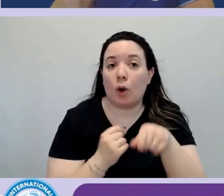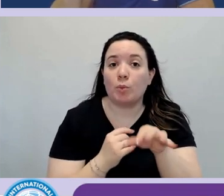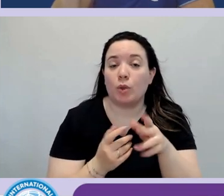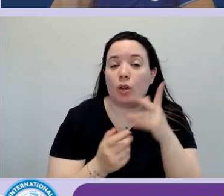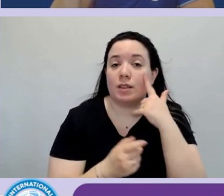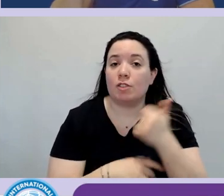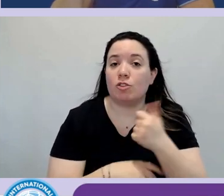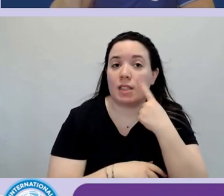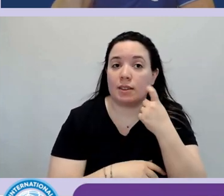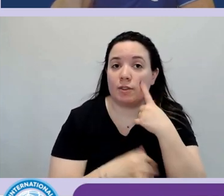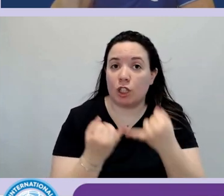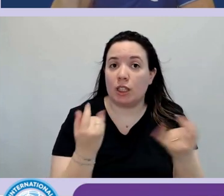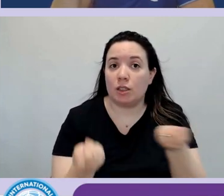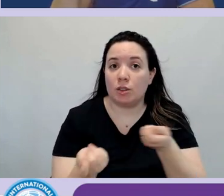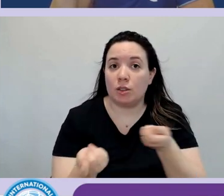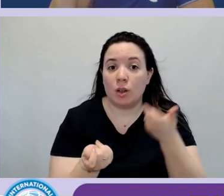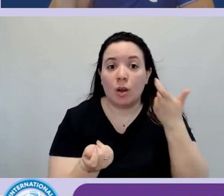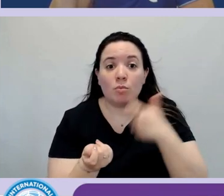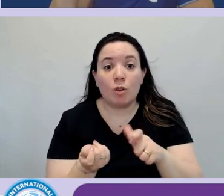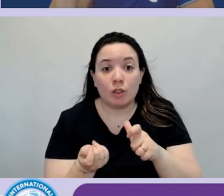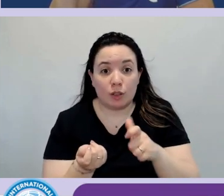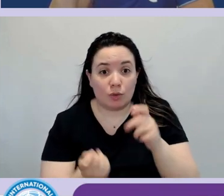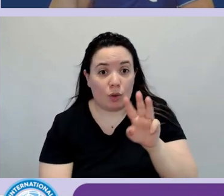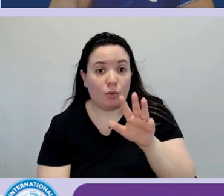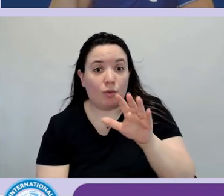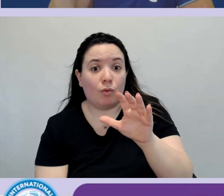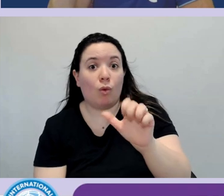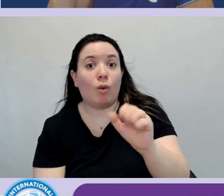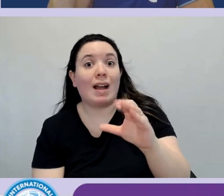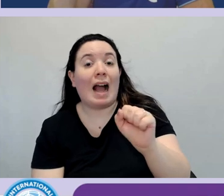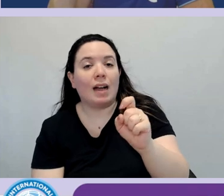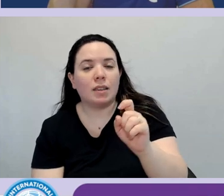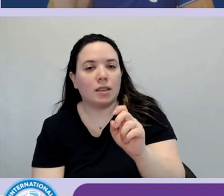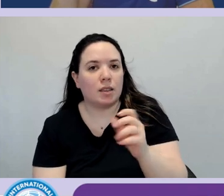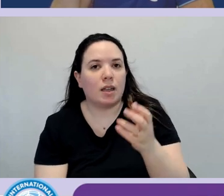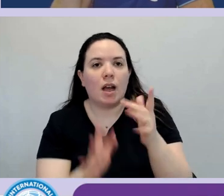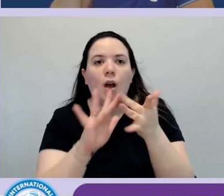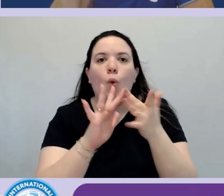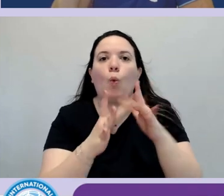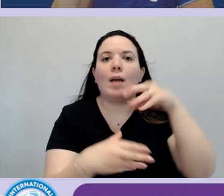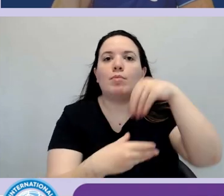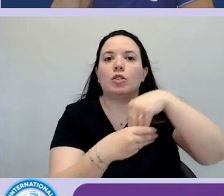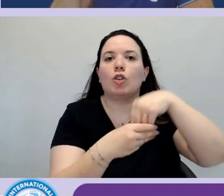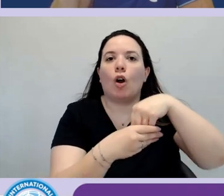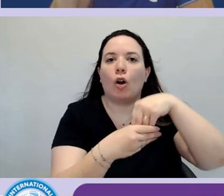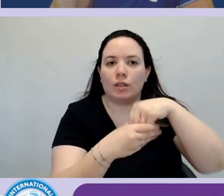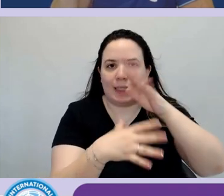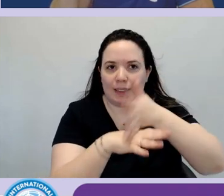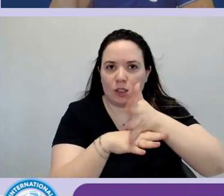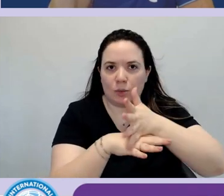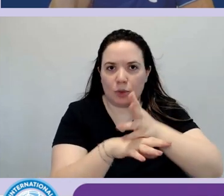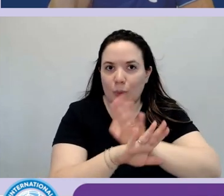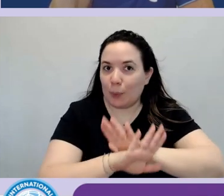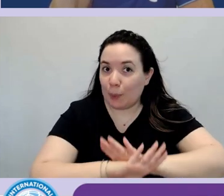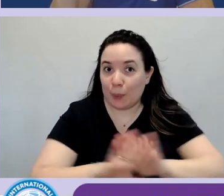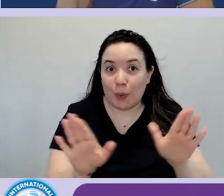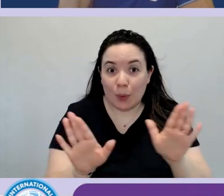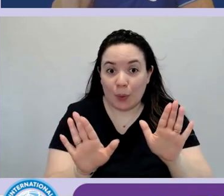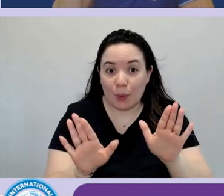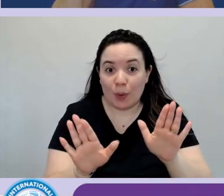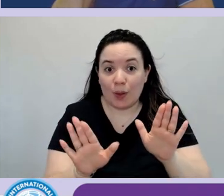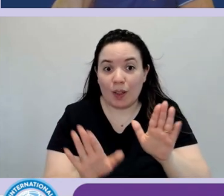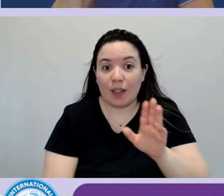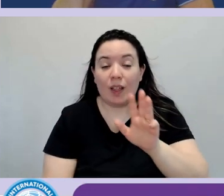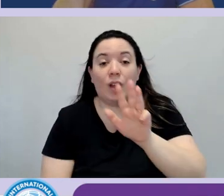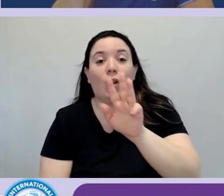3.0 non sono più web content accessibility qui non sono più linee guida di accessibilità di contenuti ma